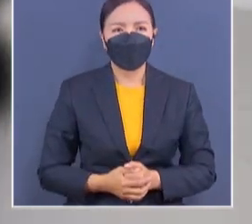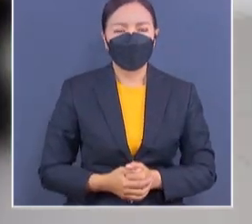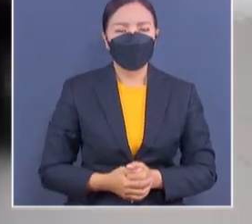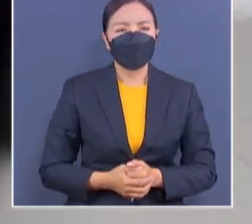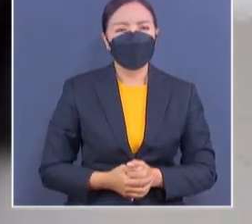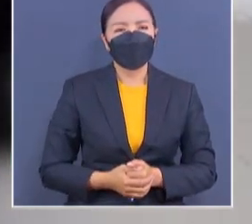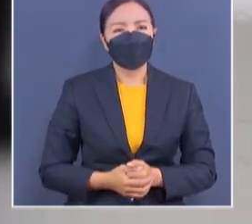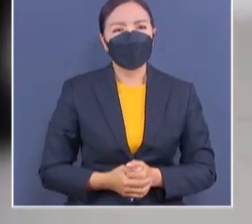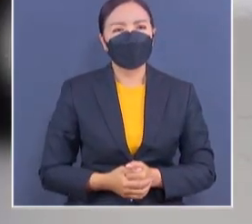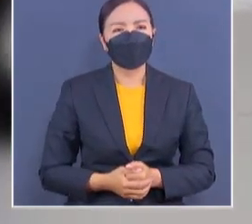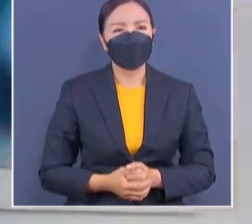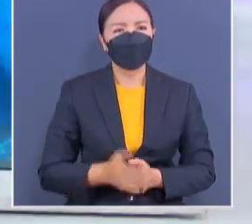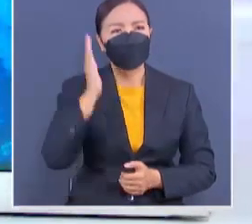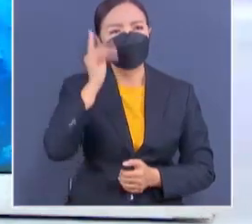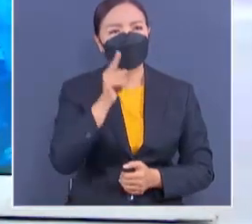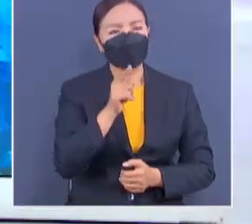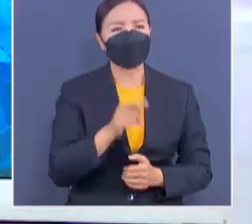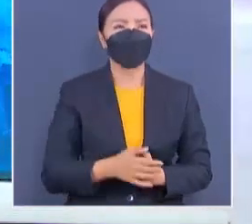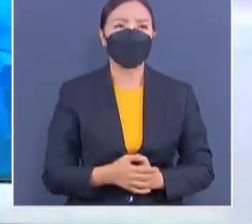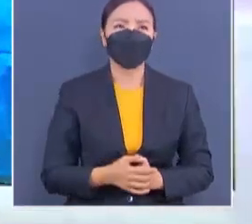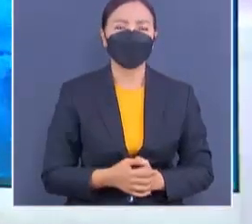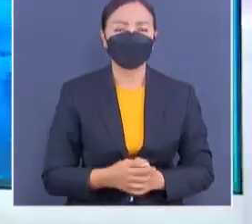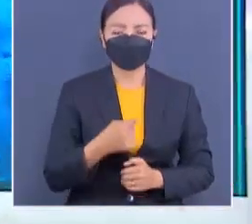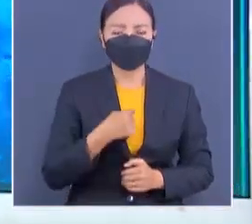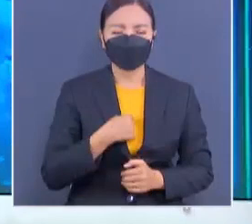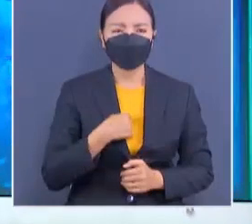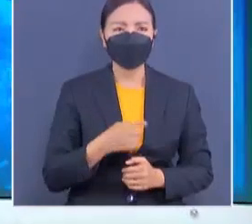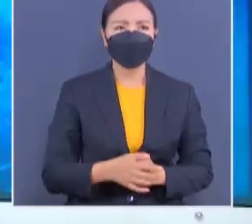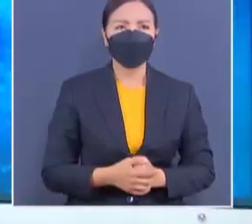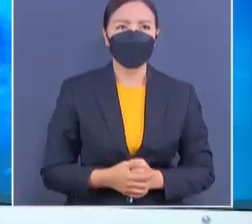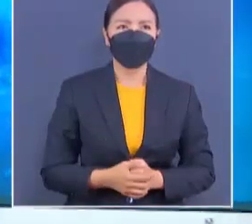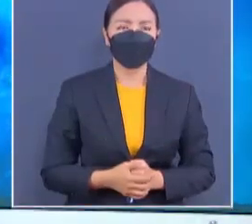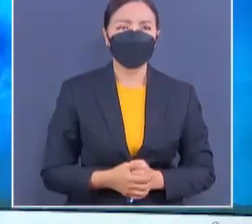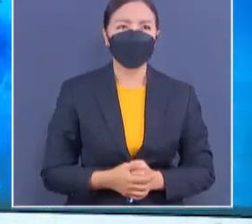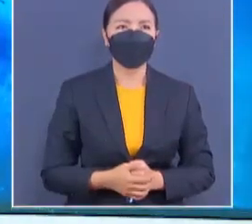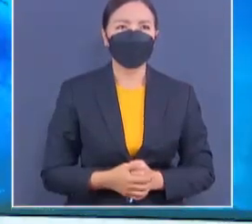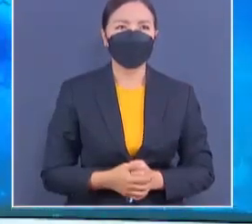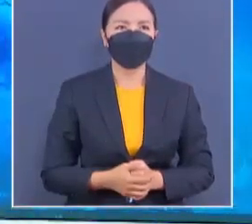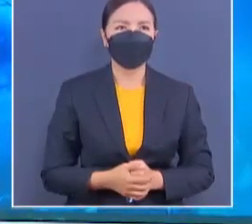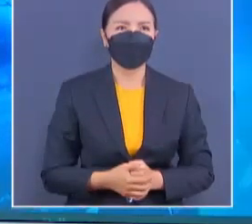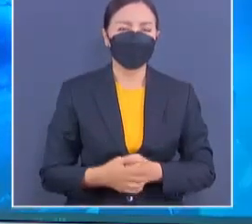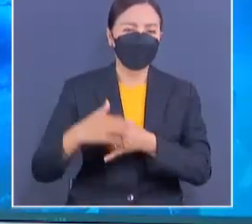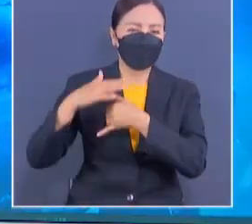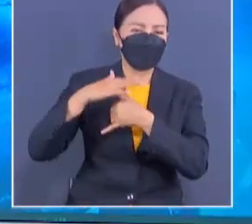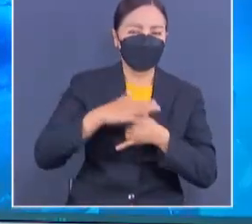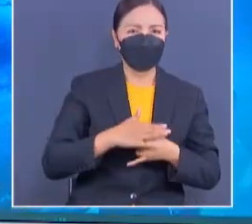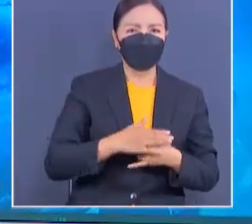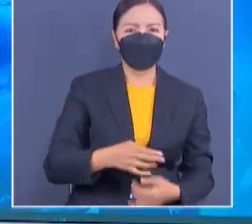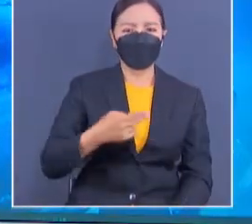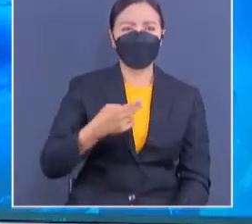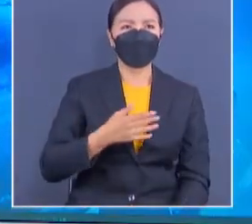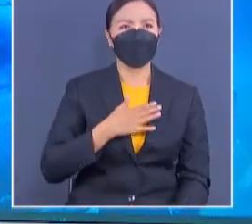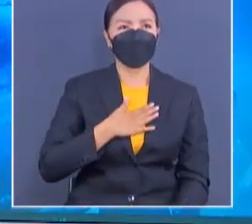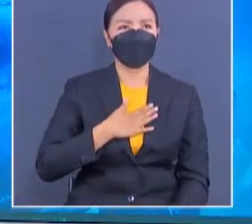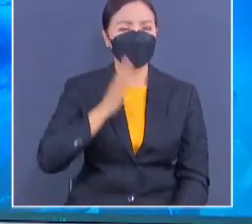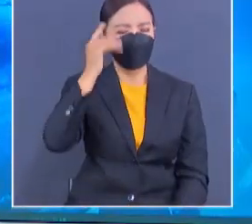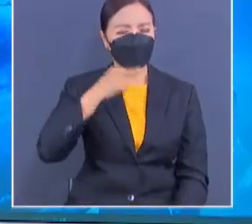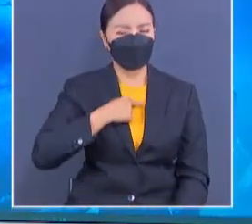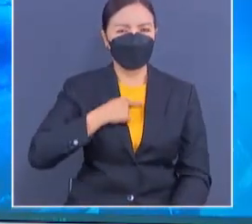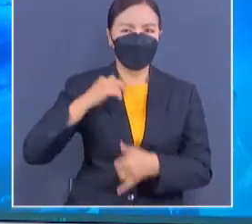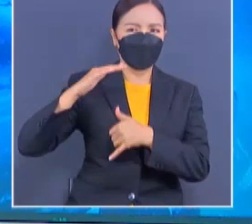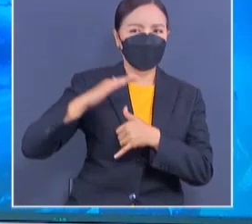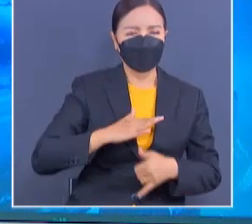ก่อนที่จะโพสต์ภาพนะคะไปในโลกโซเชียลออนไลน์เบื้องต้นเจ้าหน้าที่ก็ตั้ง3ข้อกล่าวหาค่ะก็คือทำร้ายร่าง